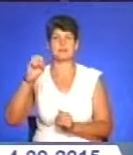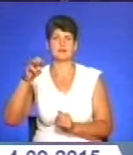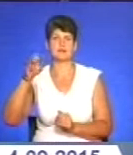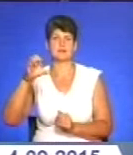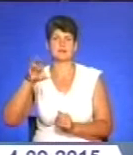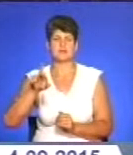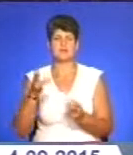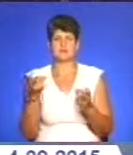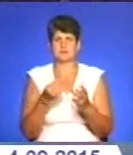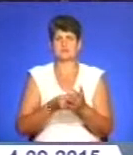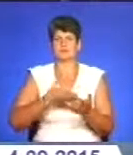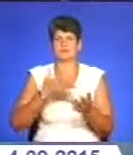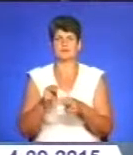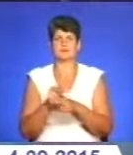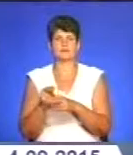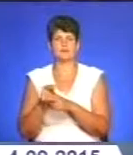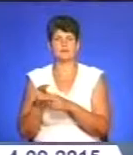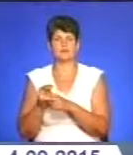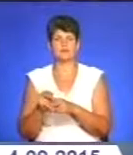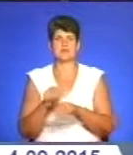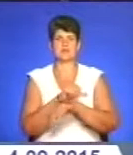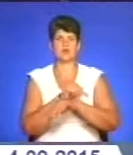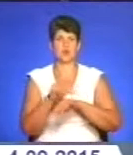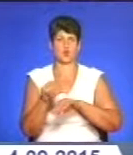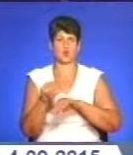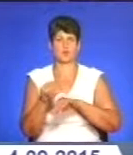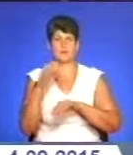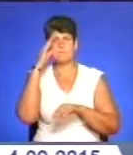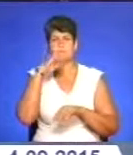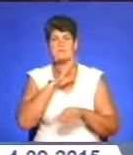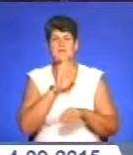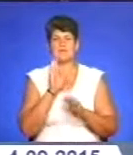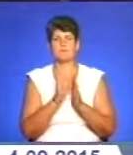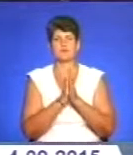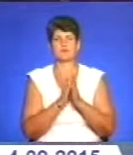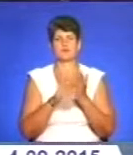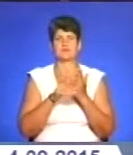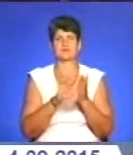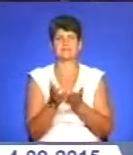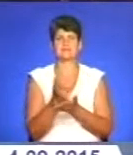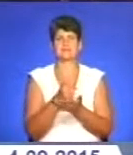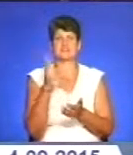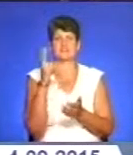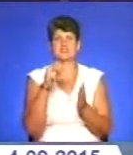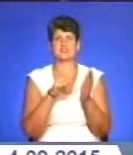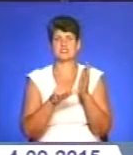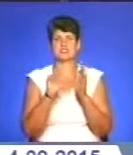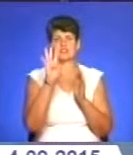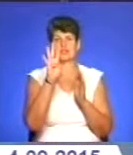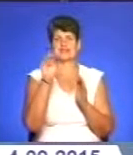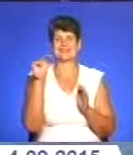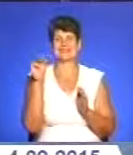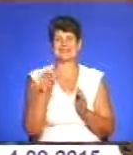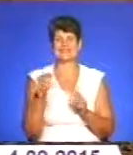Потрібне дороговартісне лікування за кордоном. Батьки просять допомогти зібрати 264 тисячі